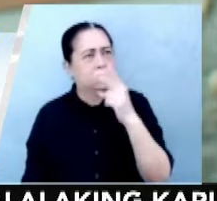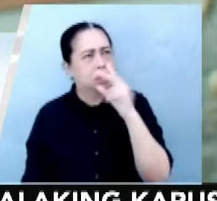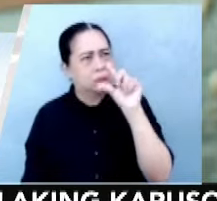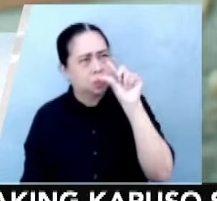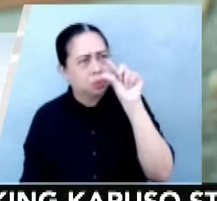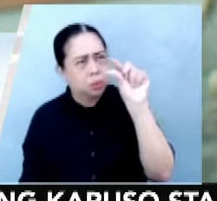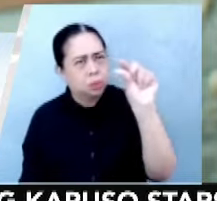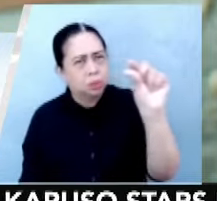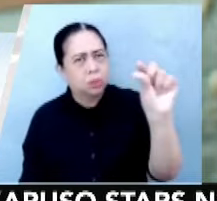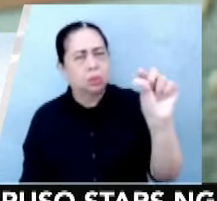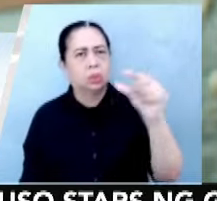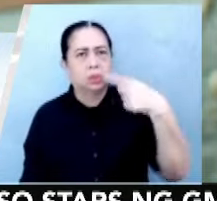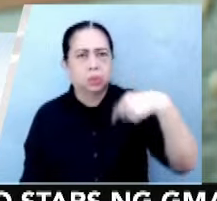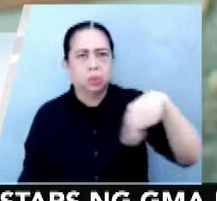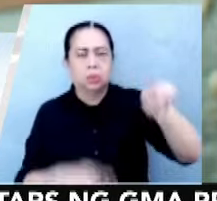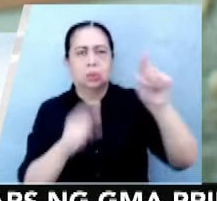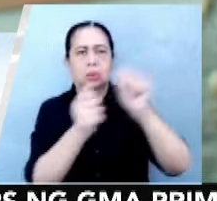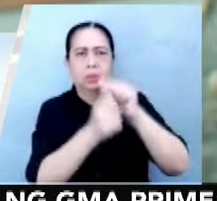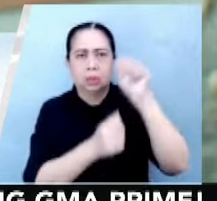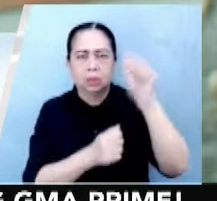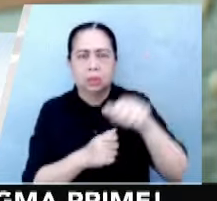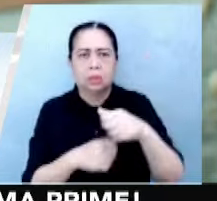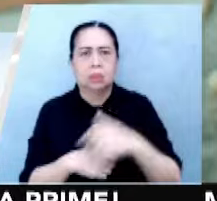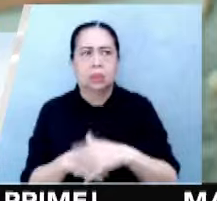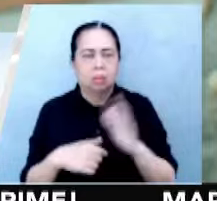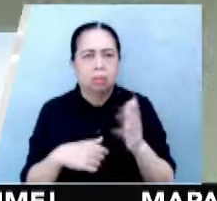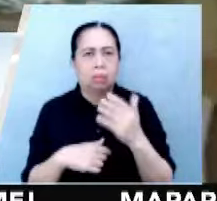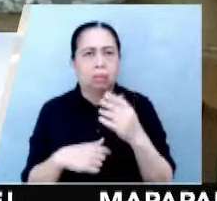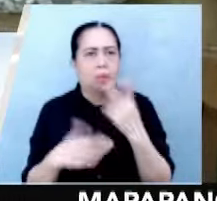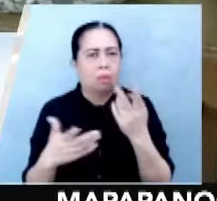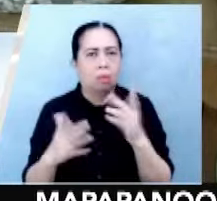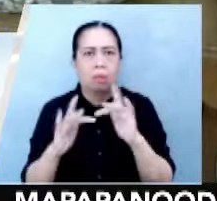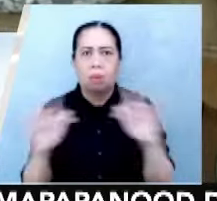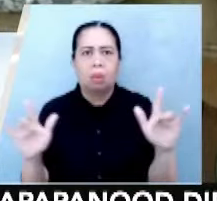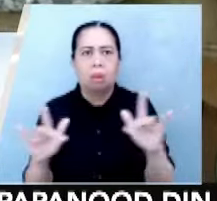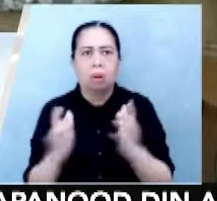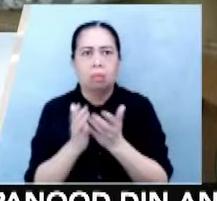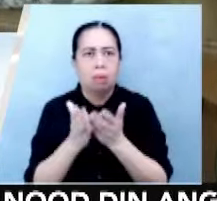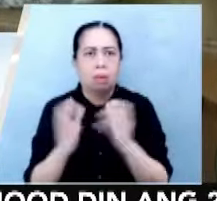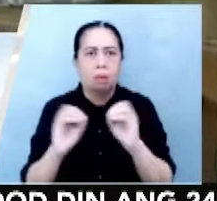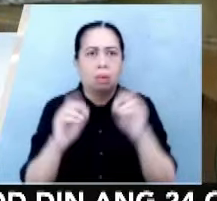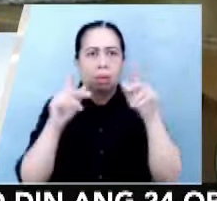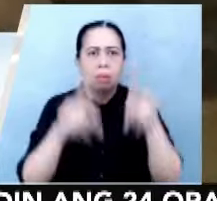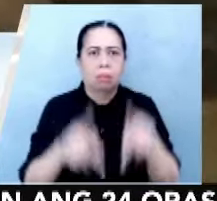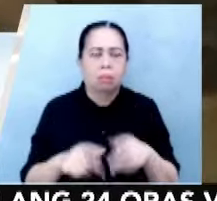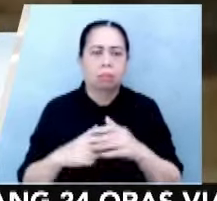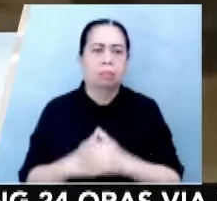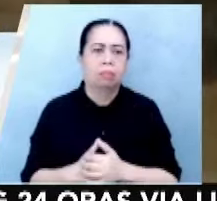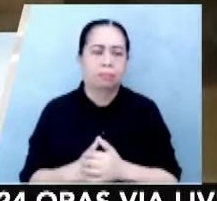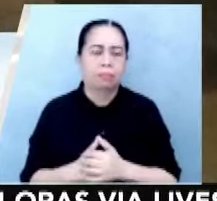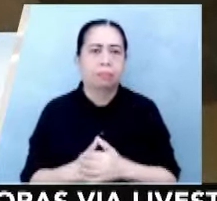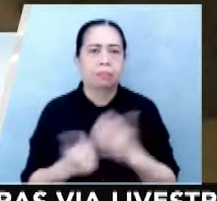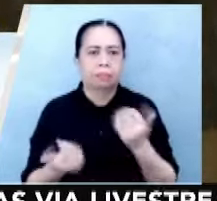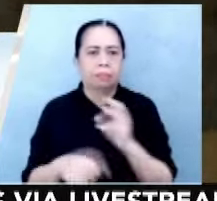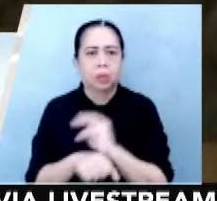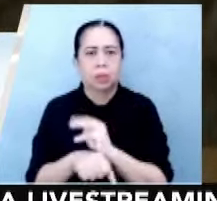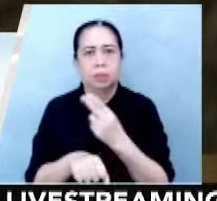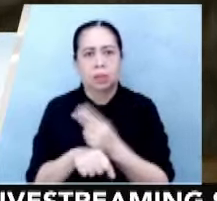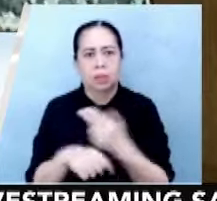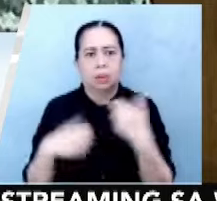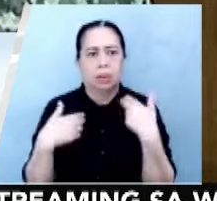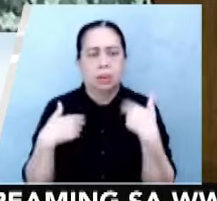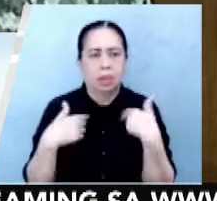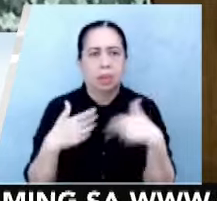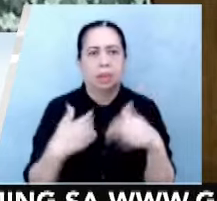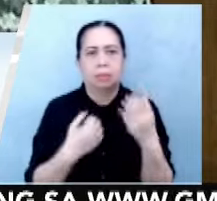Nung kinamagdamagan na din na po namin nakita. Wala na pating ilaw. Sa munisipyo ng Dinalungan, nagkaroon ng inter-agency meeting